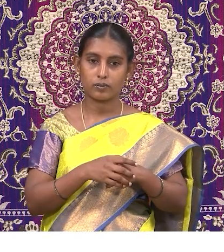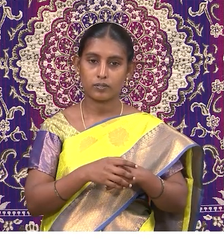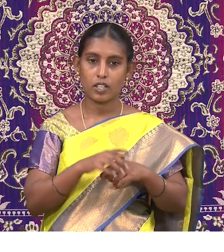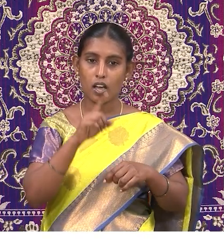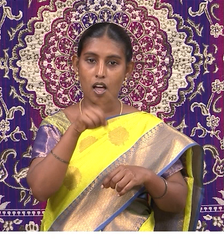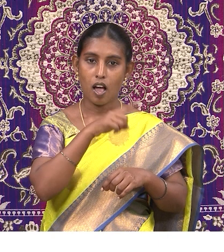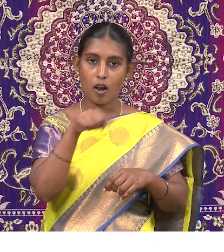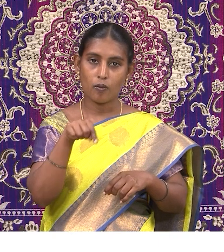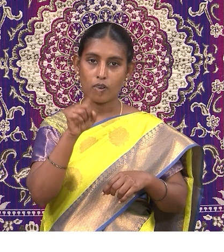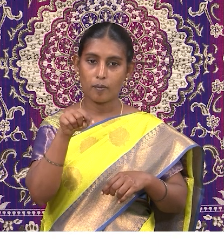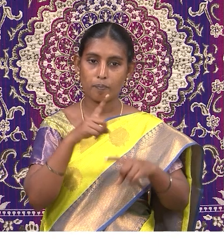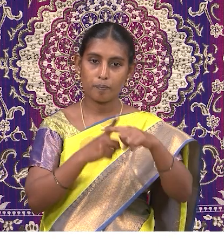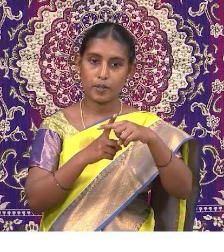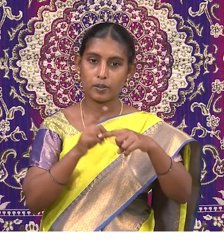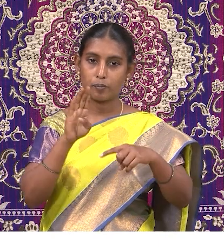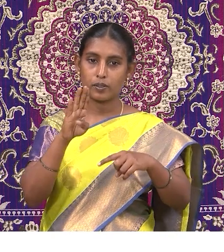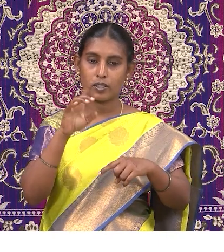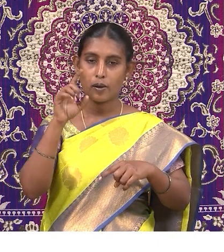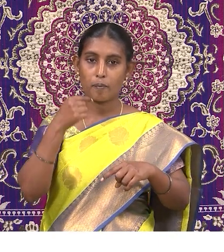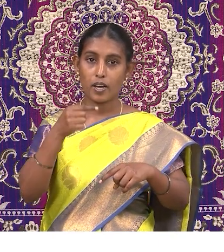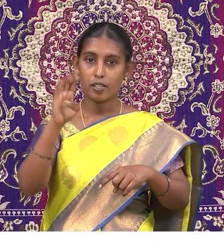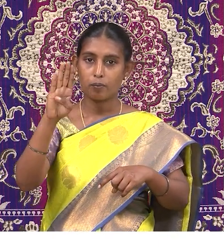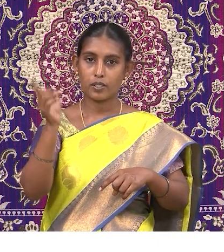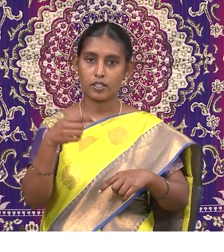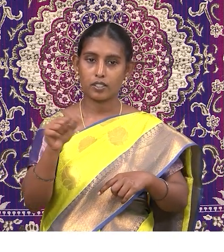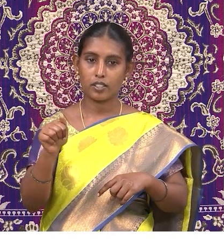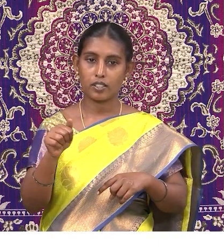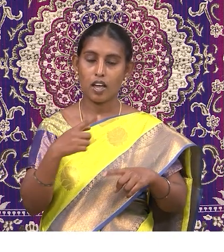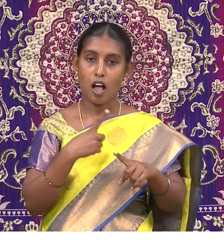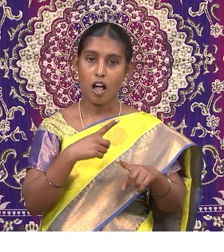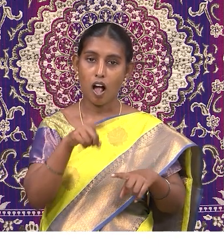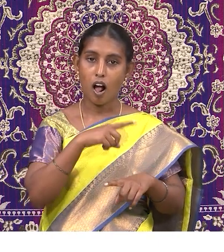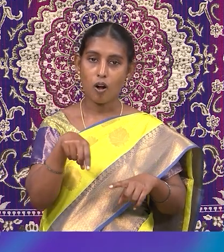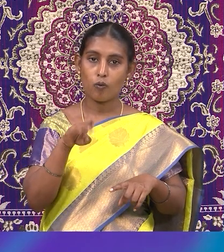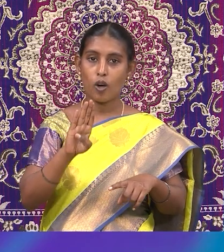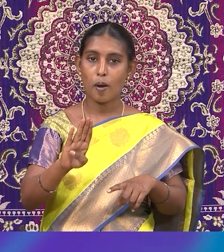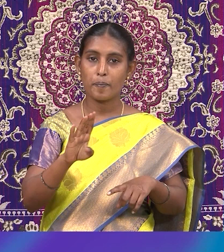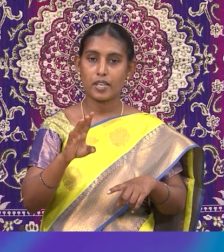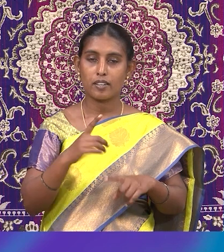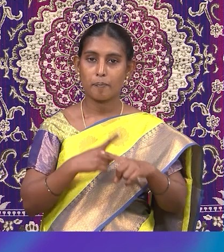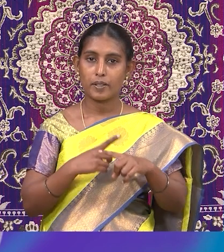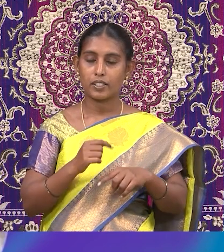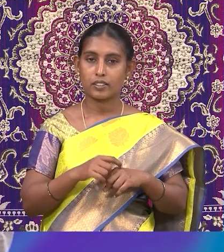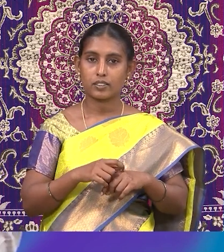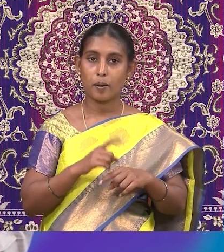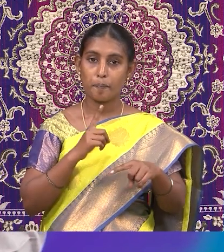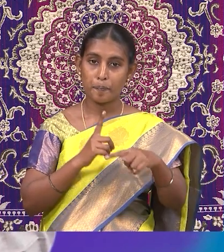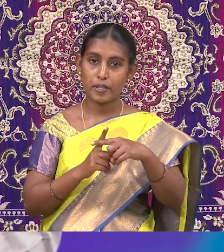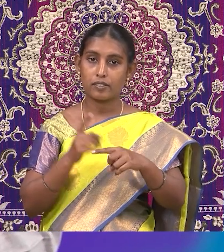ப்ளஸ் பீட்டா மைனஸ் பி பை ஏ, ஆல்ஃபா பீட்டா ப்ளஸ் சி பை ஏ. ஓகே, அடுத்தது